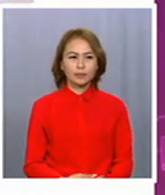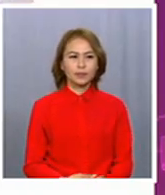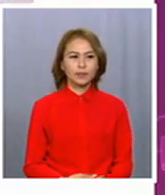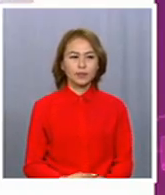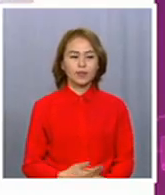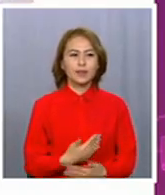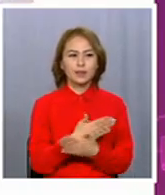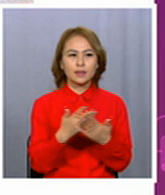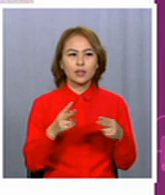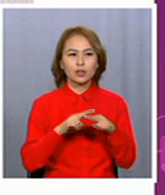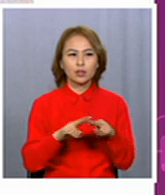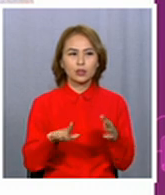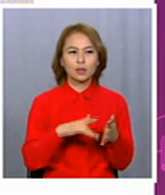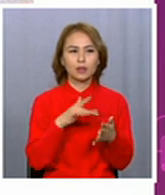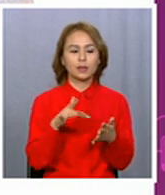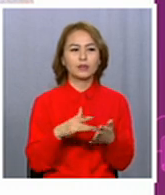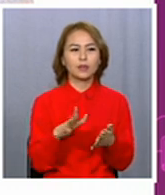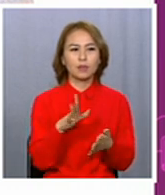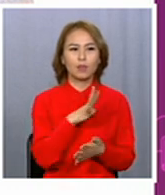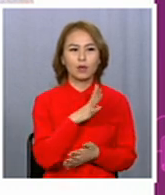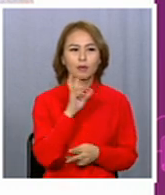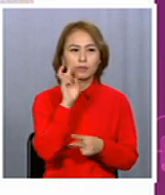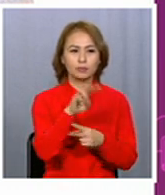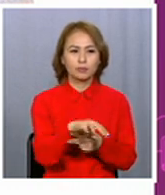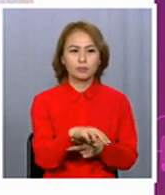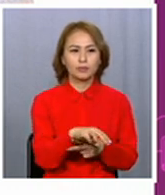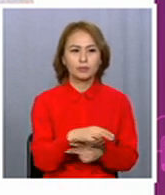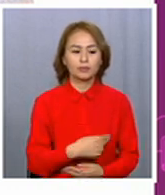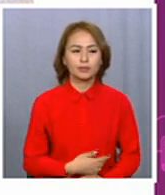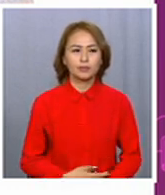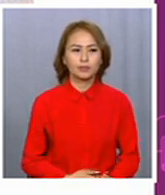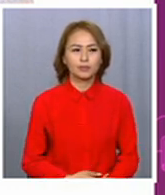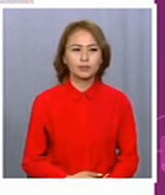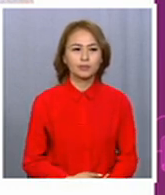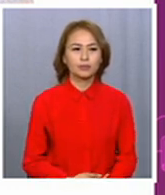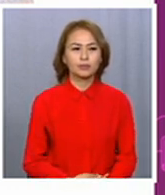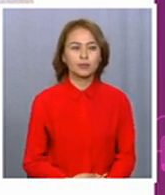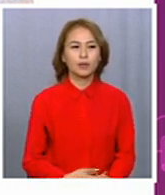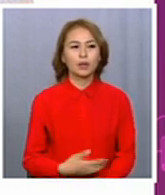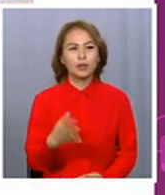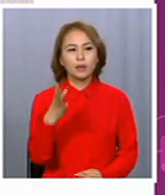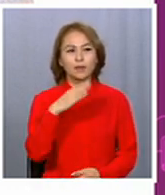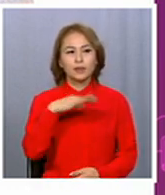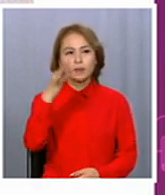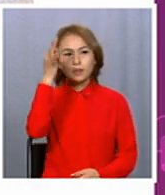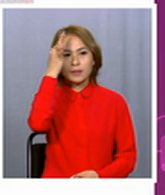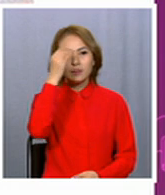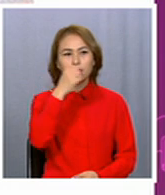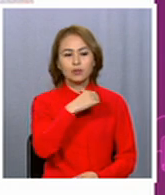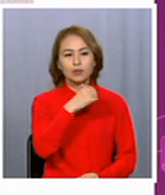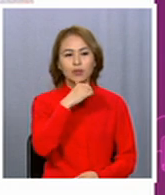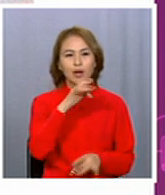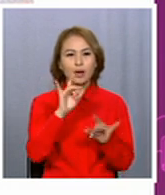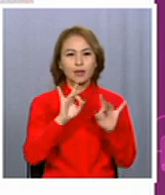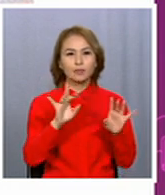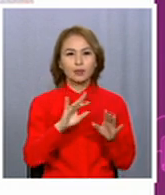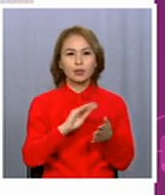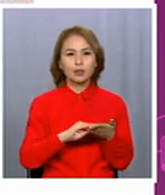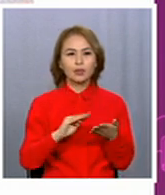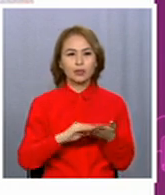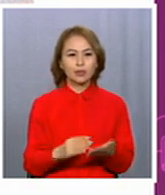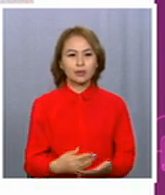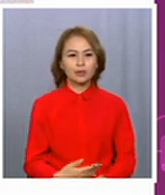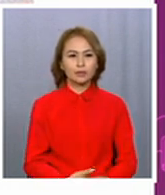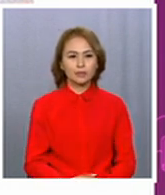Нұрсұлтан қаласында болған шығарсыңдар. Кәне, есімізге түсіре отыра әңгіме құрап жазыңдар.